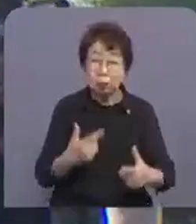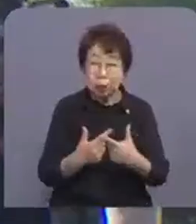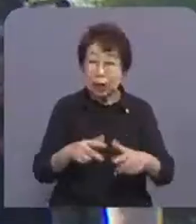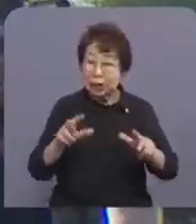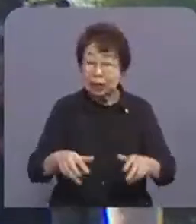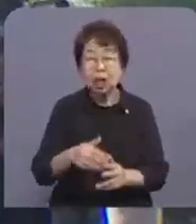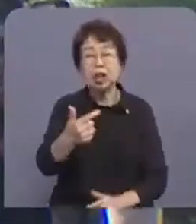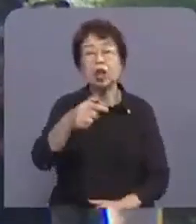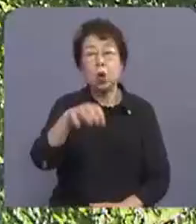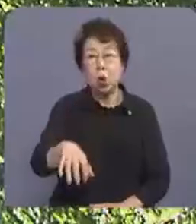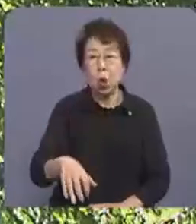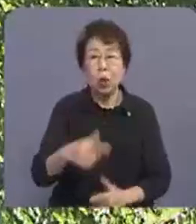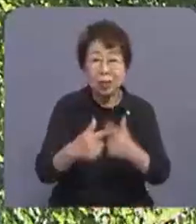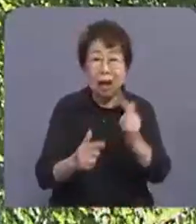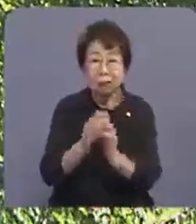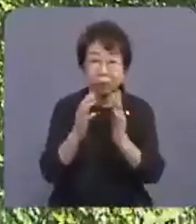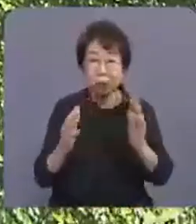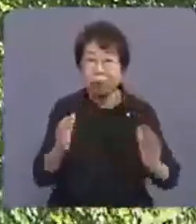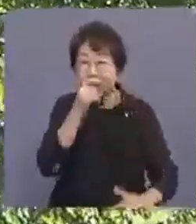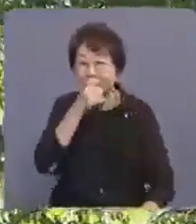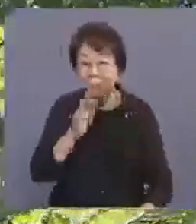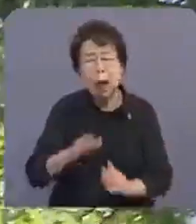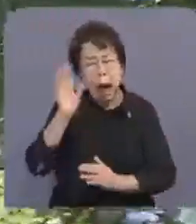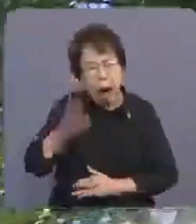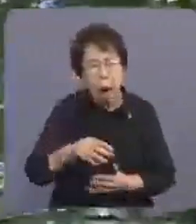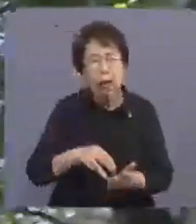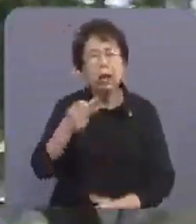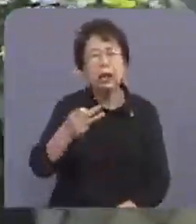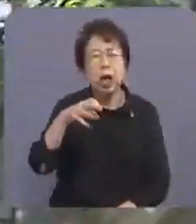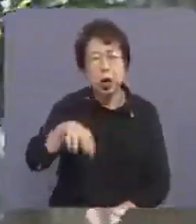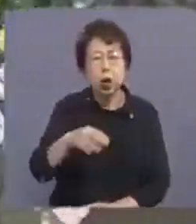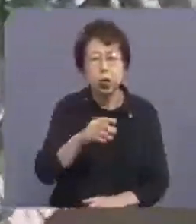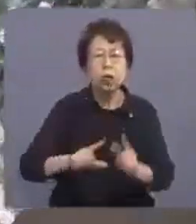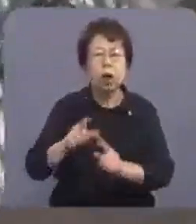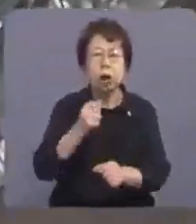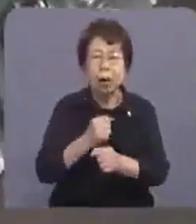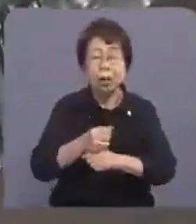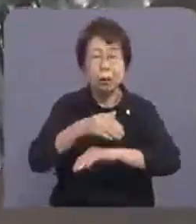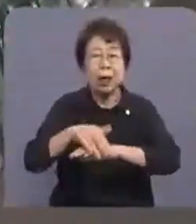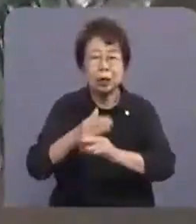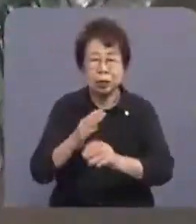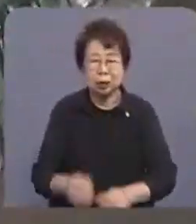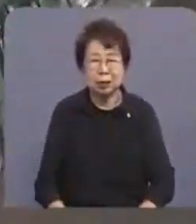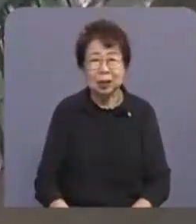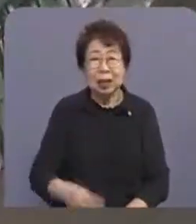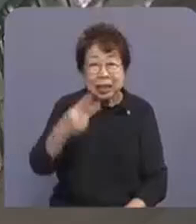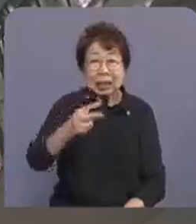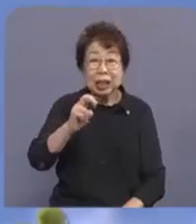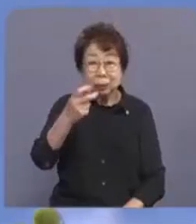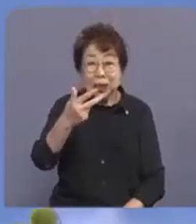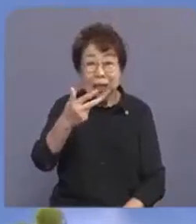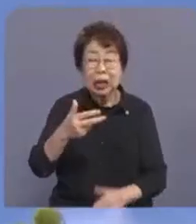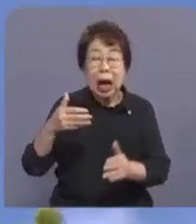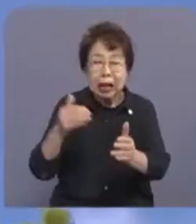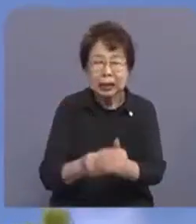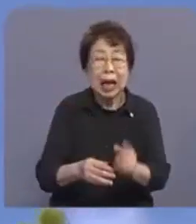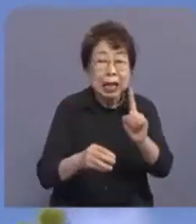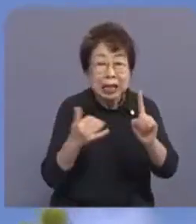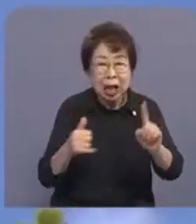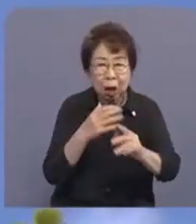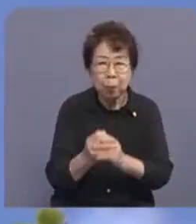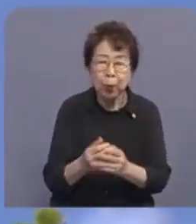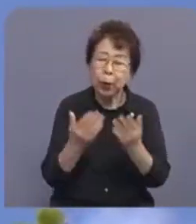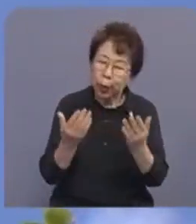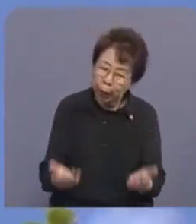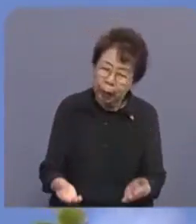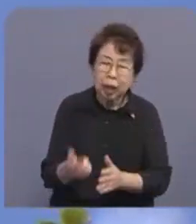현재 6곳의 도시숲이 조성됐고 앞으로 13곳 더 들어섭니다. 부산시는 2027년도까지 시민 한 사람당 누릴